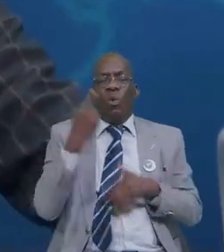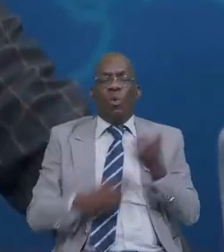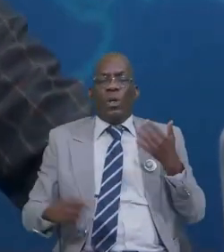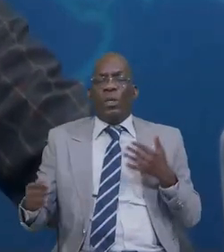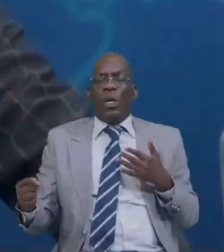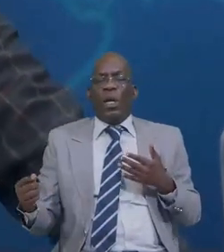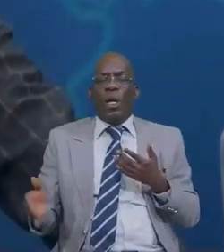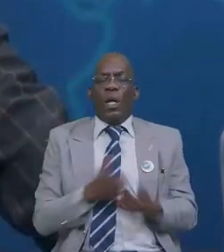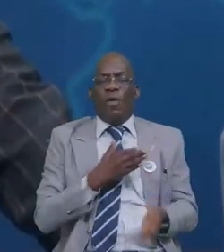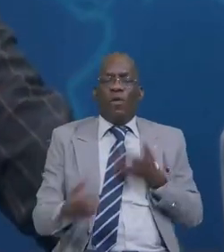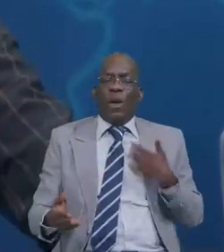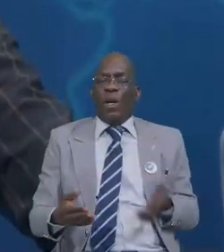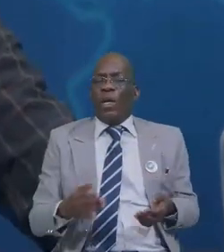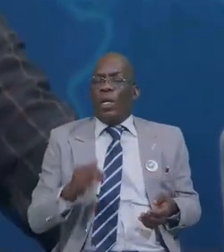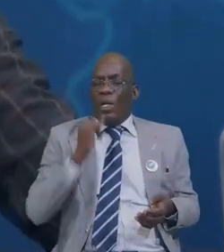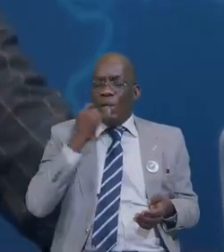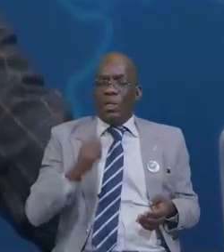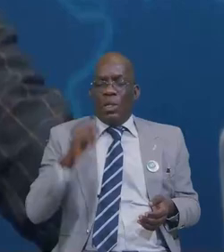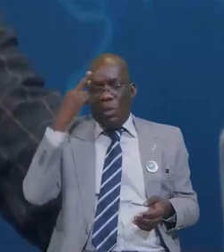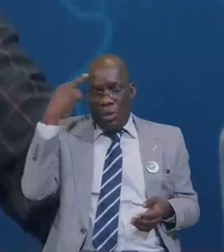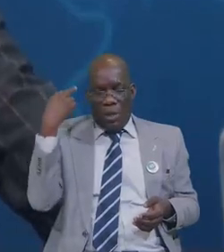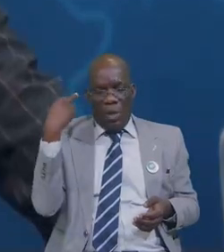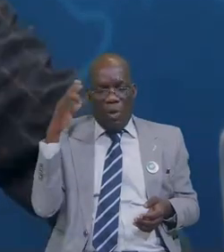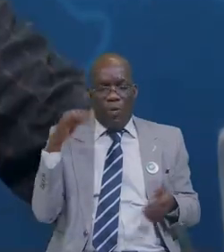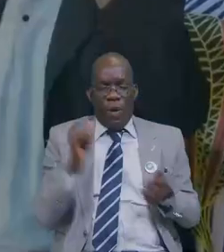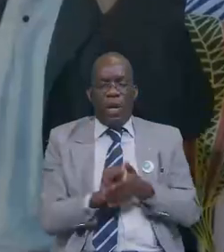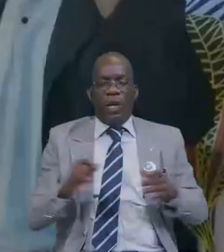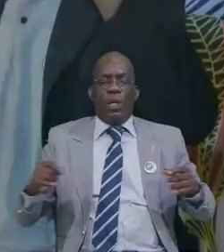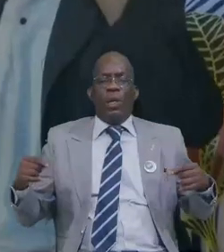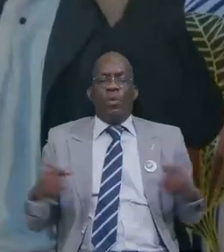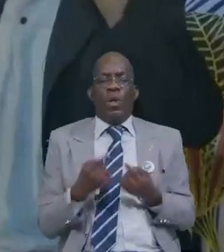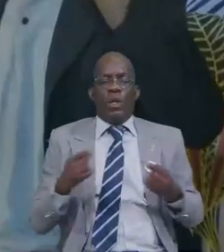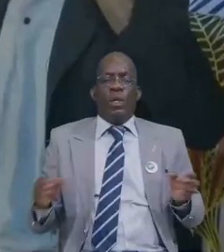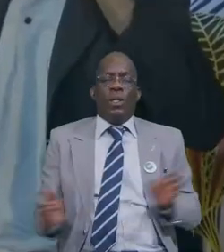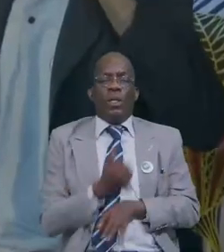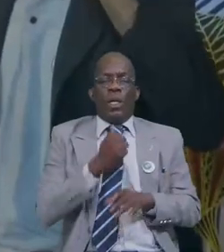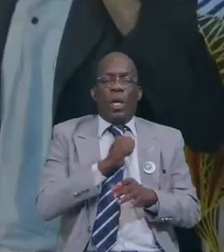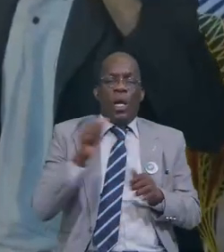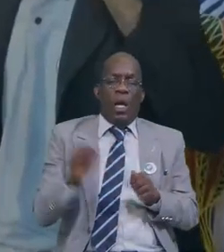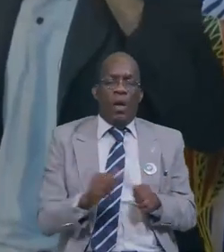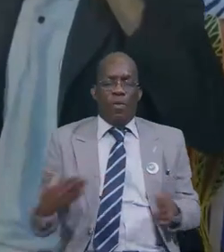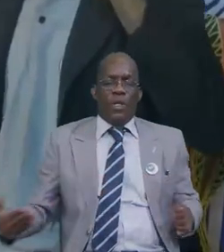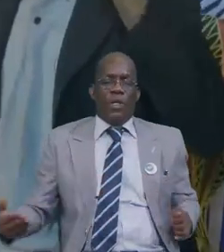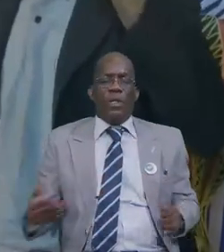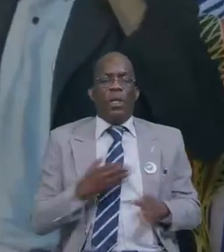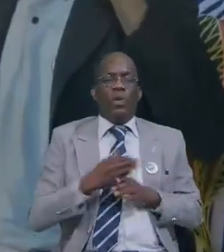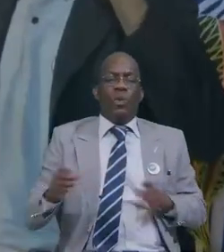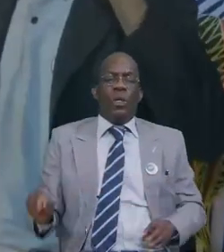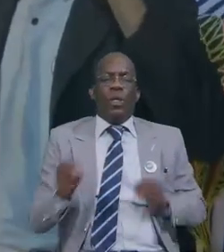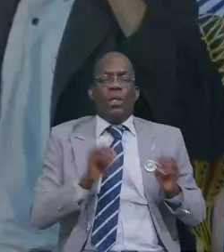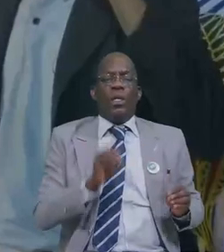la cause des douleurs dans les os, ôte tout maintenant, affranchis ton peuple.